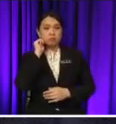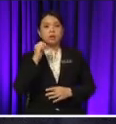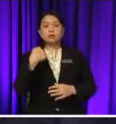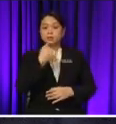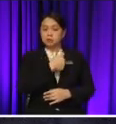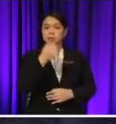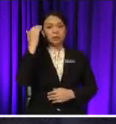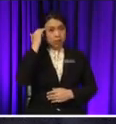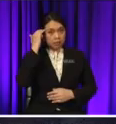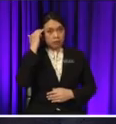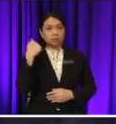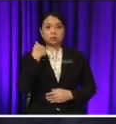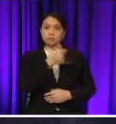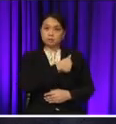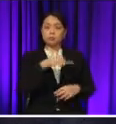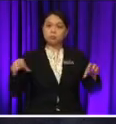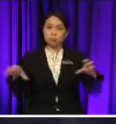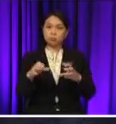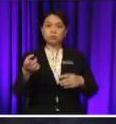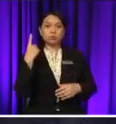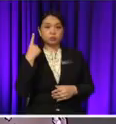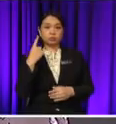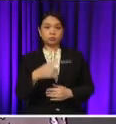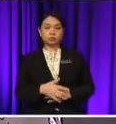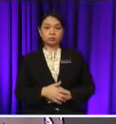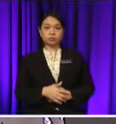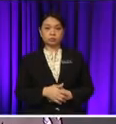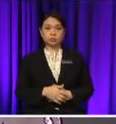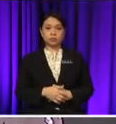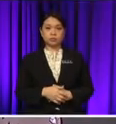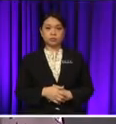kita sangat yakin kita tahu jawabannya Kenapa